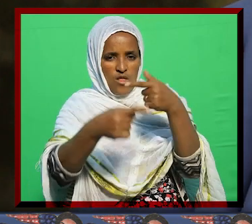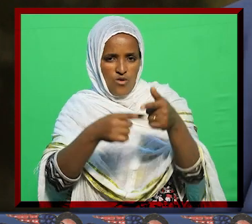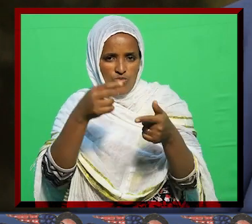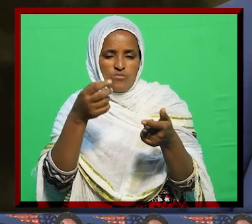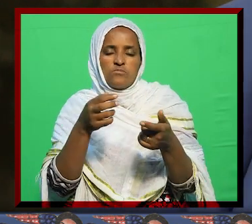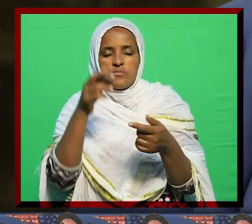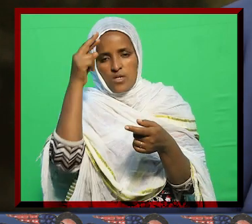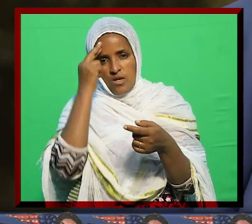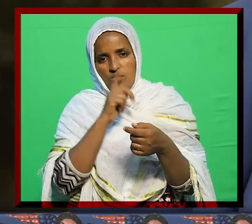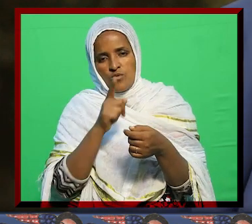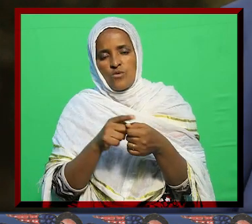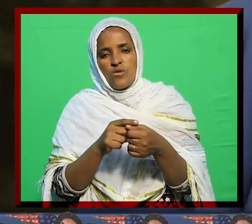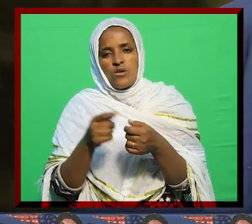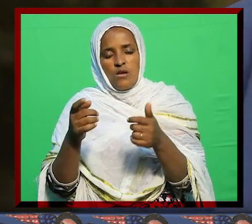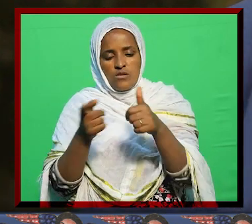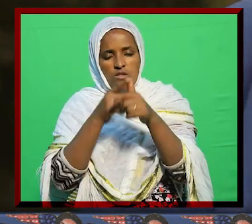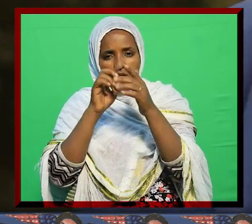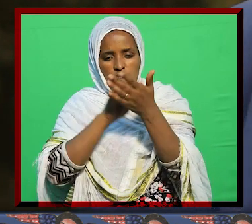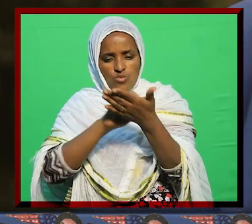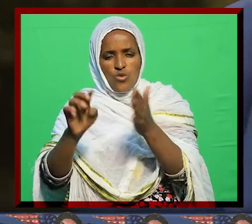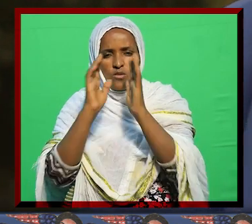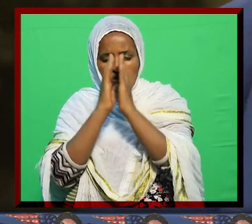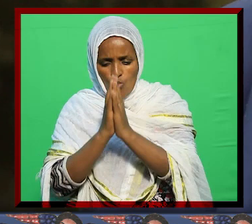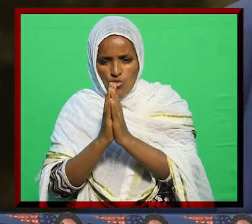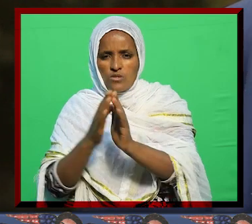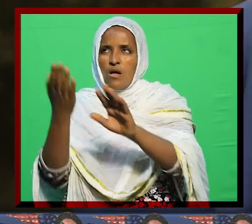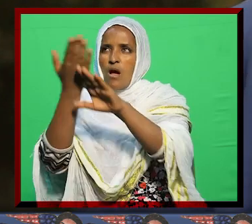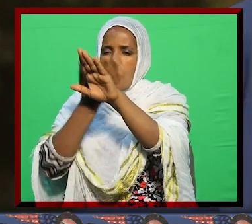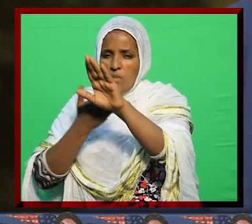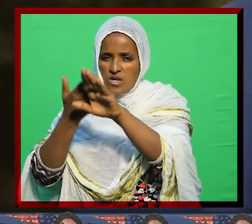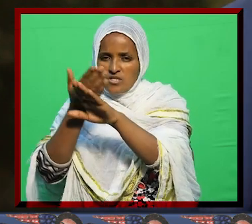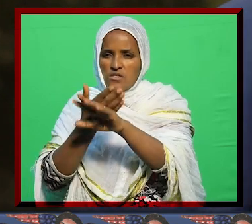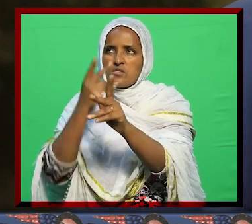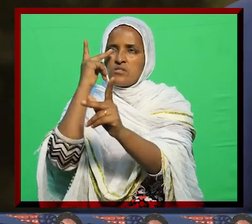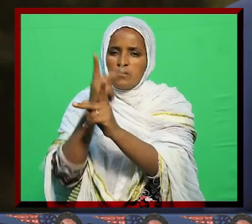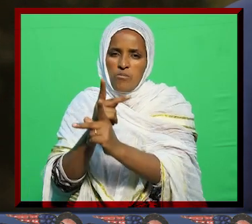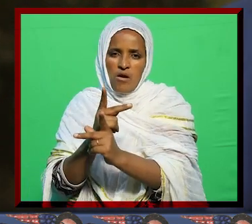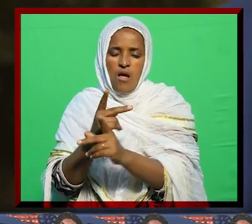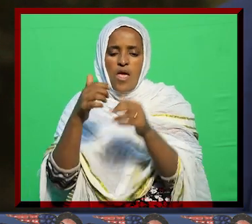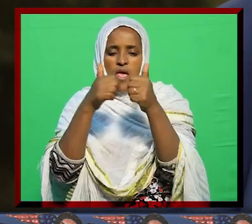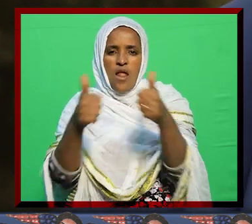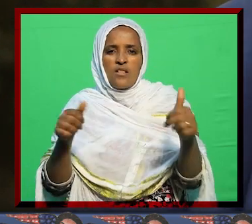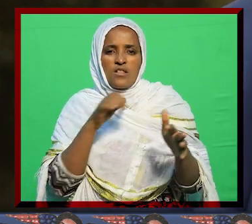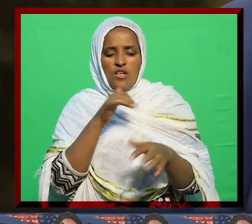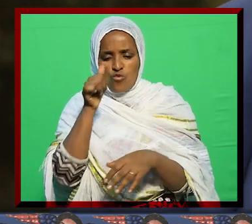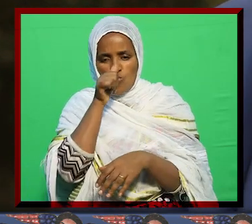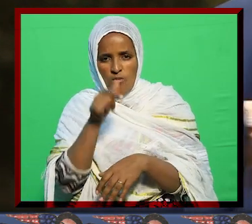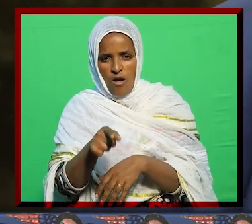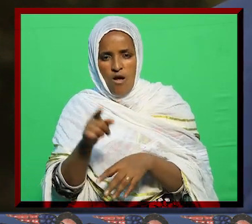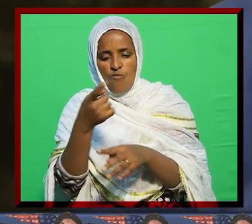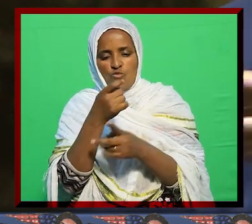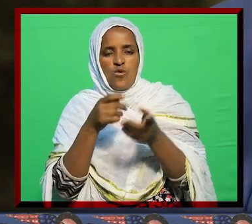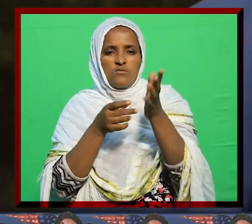አገናኝተዋት ስለሄዱ አንድ ያ ነው የቅዱሳን ጸሎት የቅዱሳን አማላጅነት የቅዱሳን ጥበቅ ያልተለያት